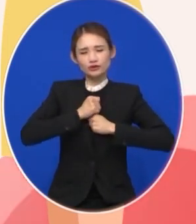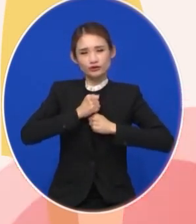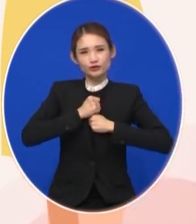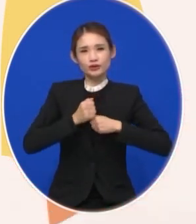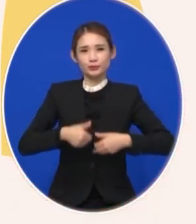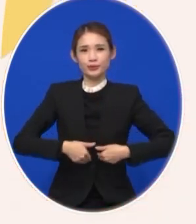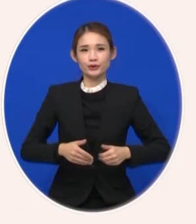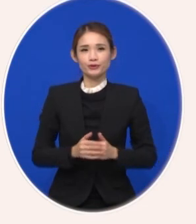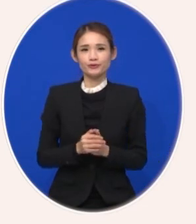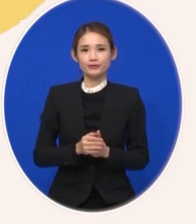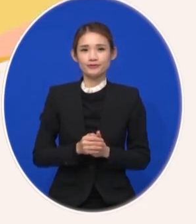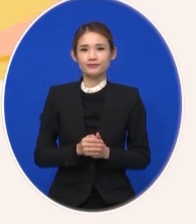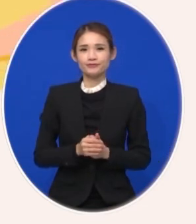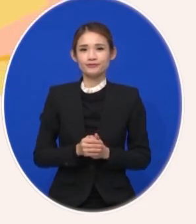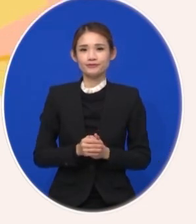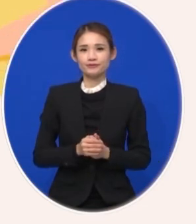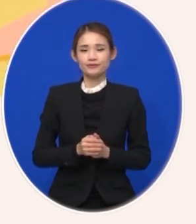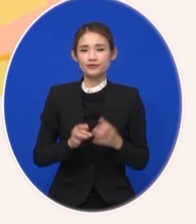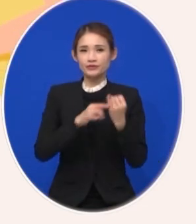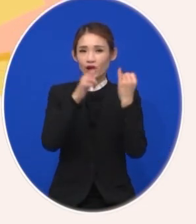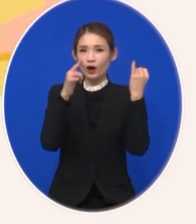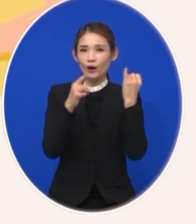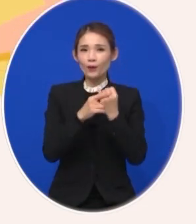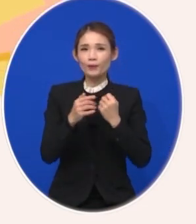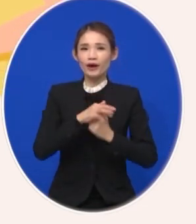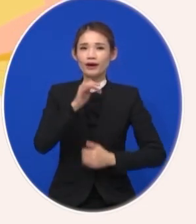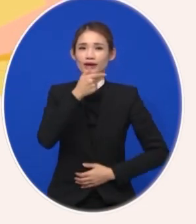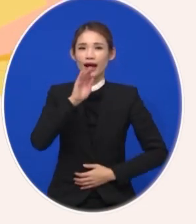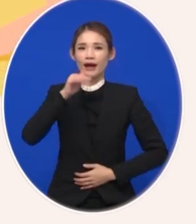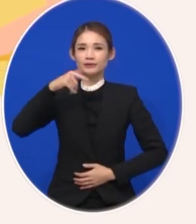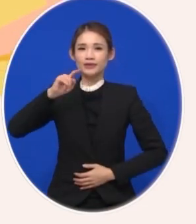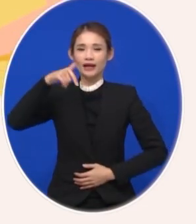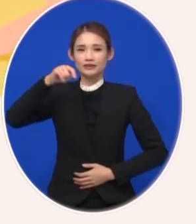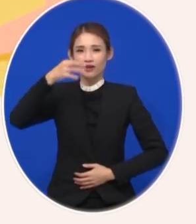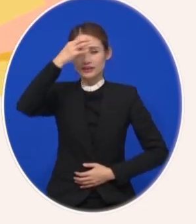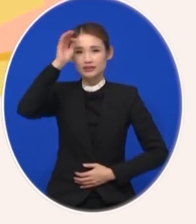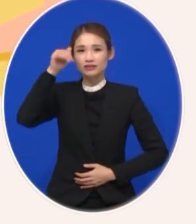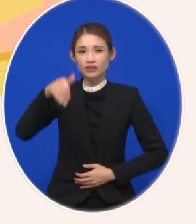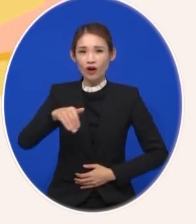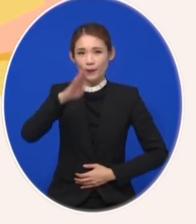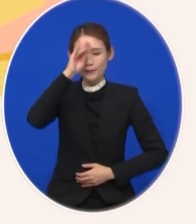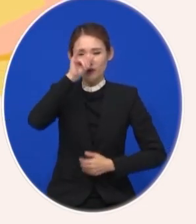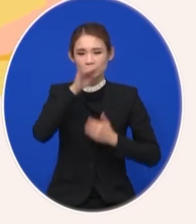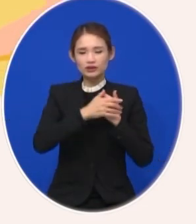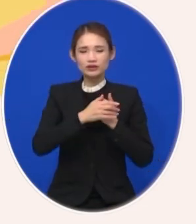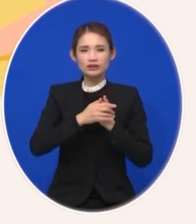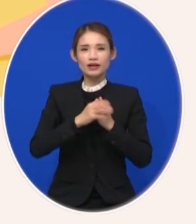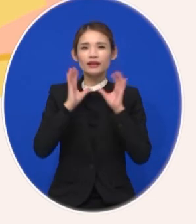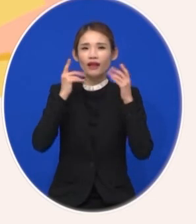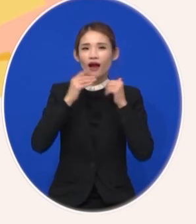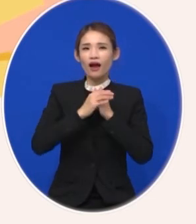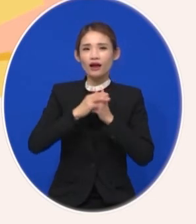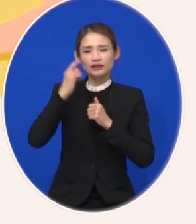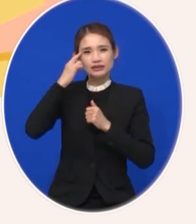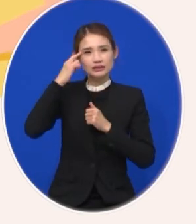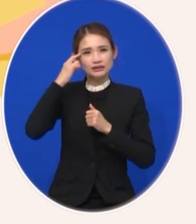신중한 주의가 필요합니다. 산모의 갑상선 기능 저하증은 태아의 지능 저하와